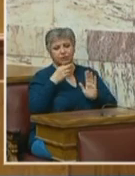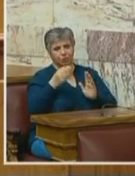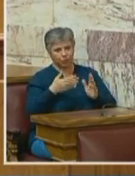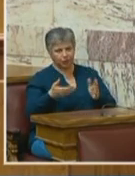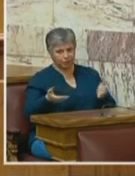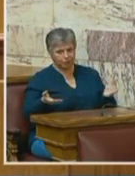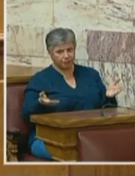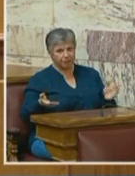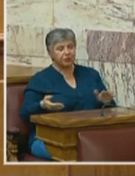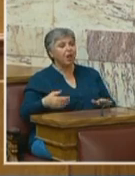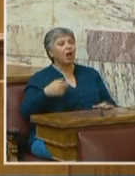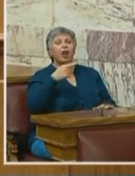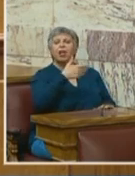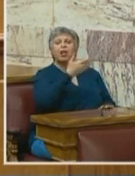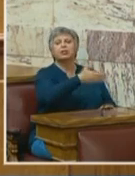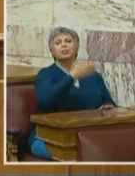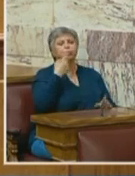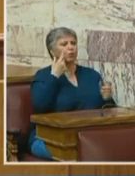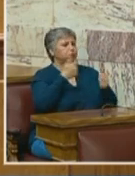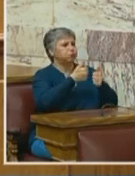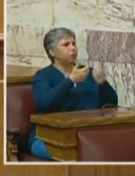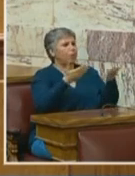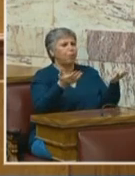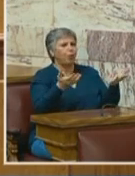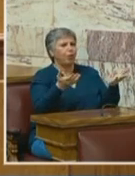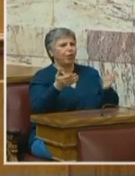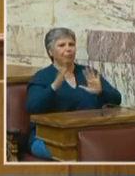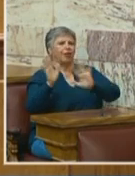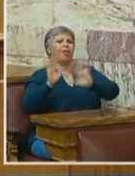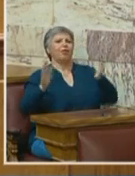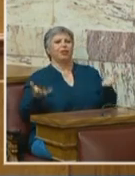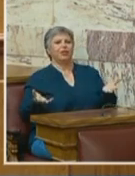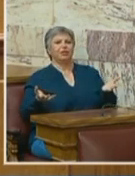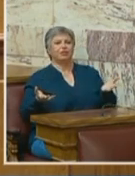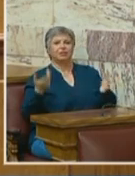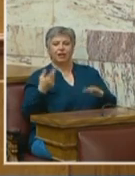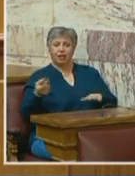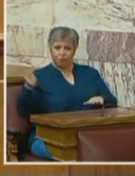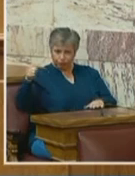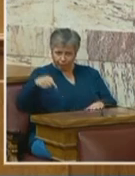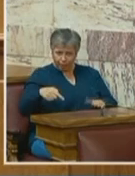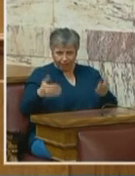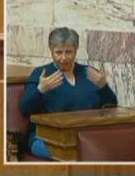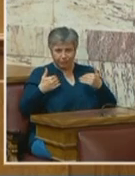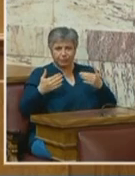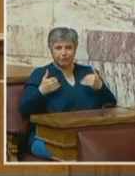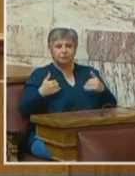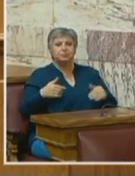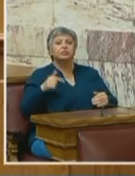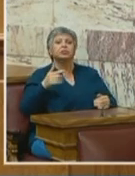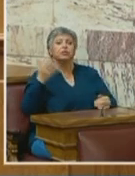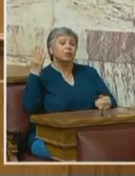από τη τηλεόραση. Στη συζήτηση του Φεβρουαρίου είχα πει ότι δεν